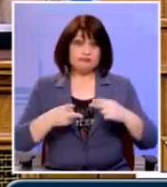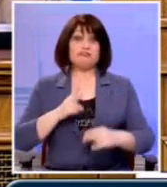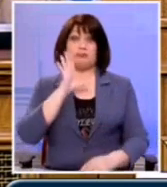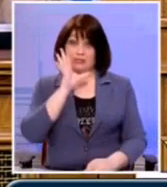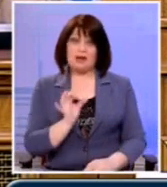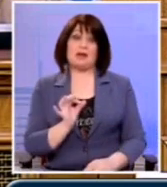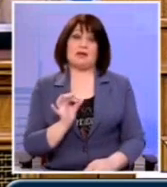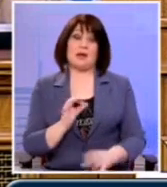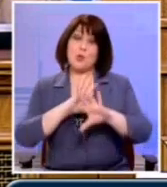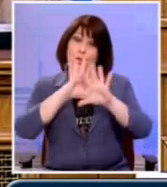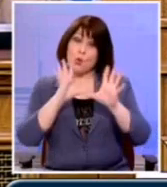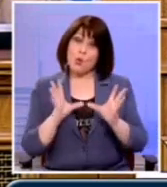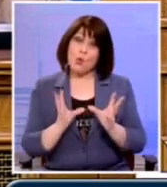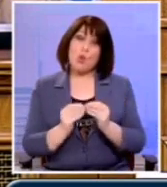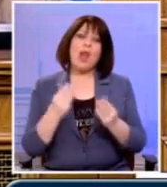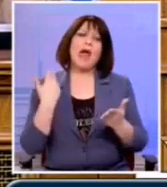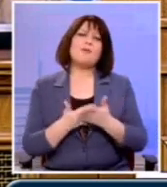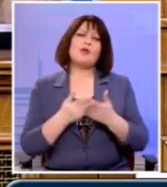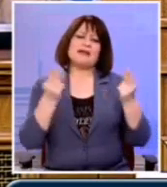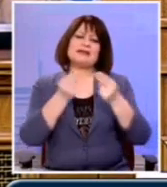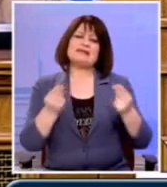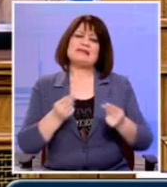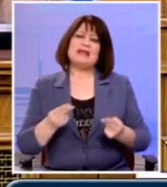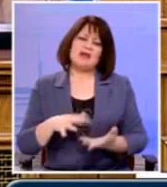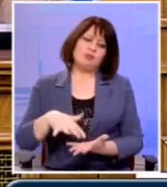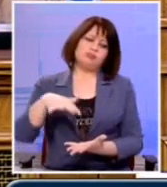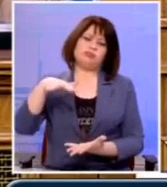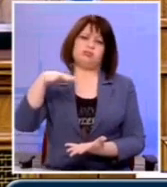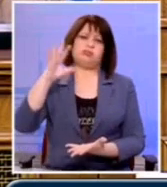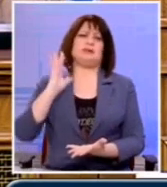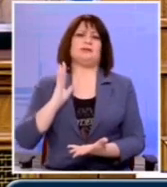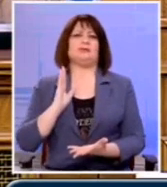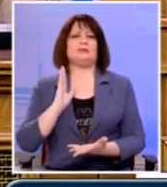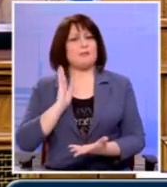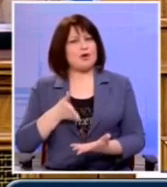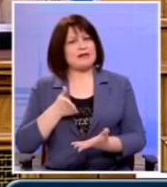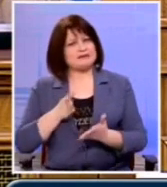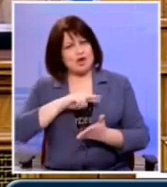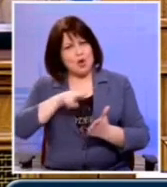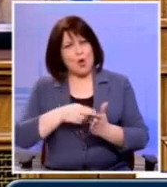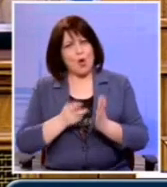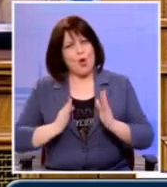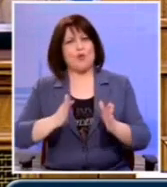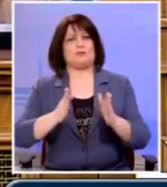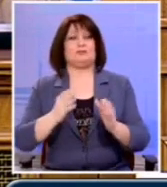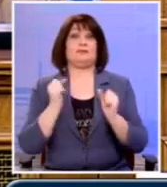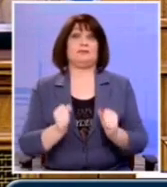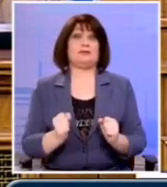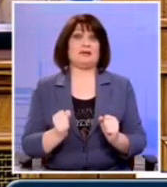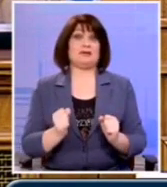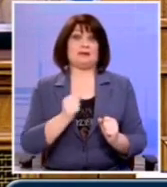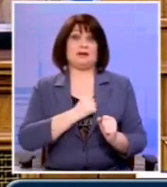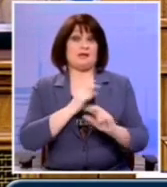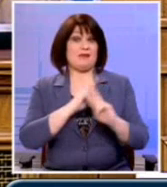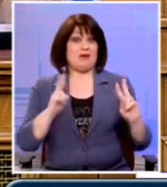όλο εκείνο το βουνό στοιχείων που θα χρειαστεί για να επιτελέσει το έργο της. Βασική αρχή της δημοκρατίας είναι η